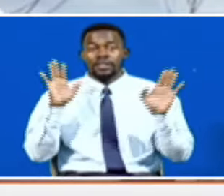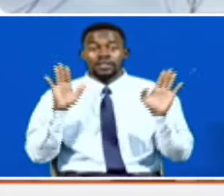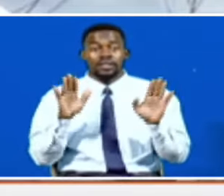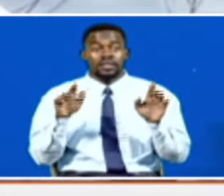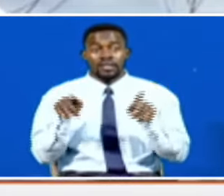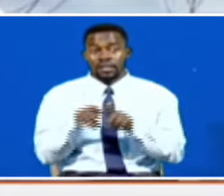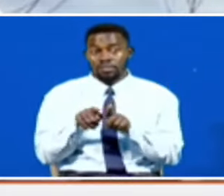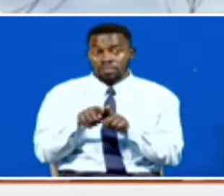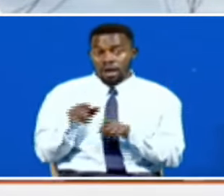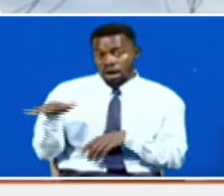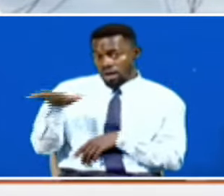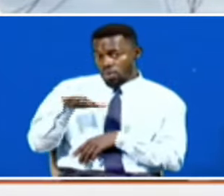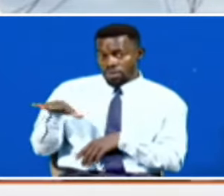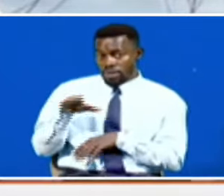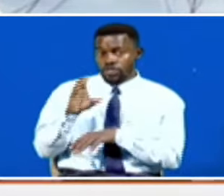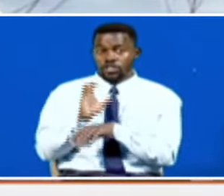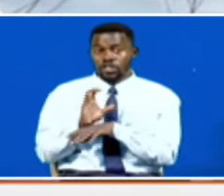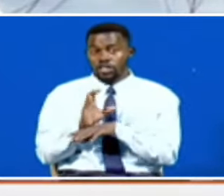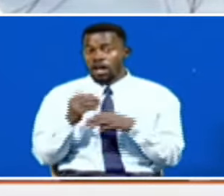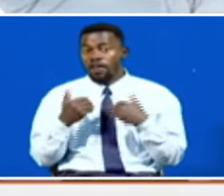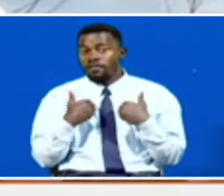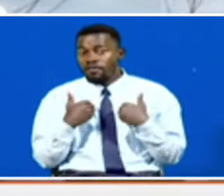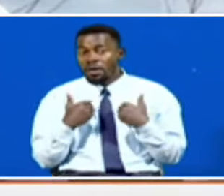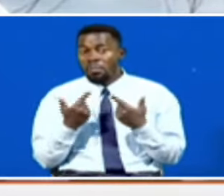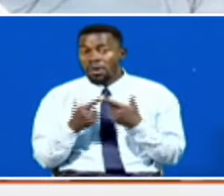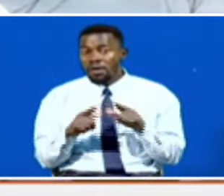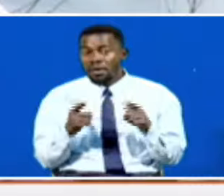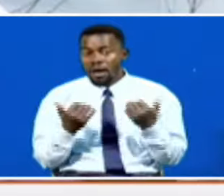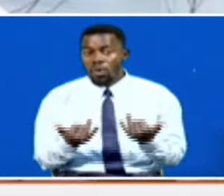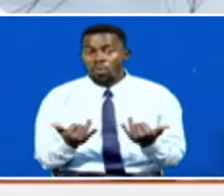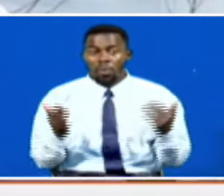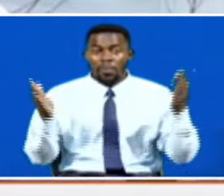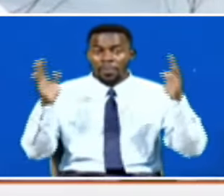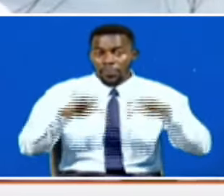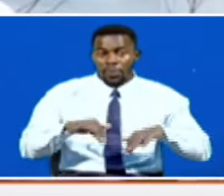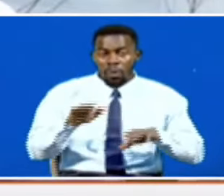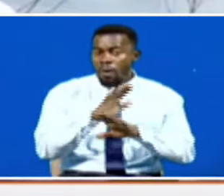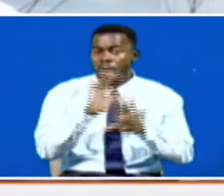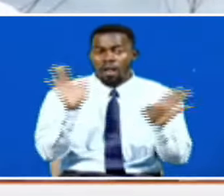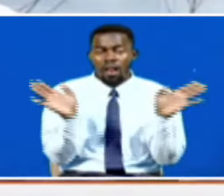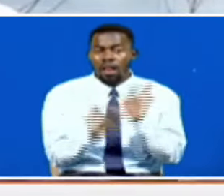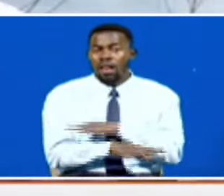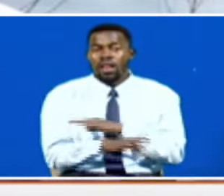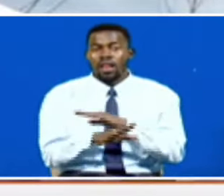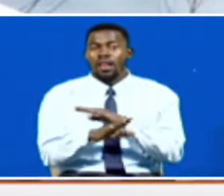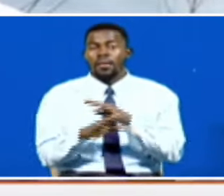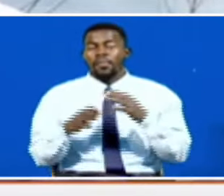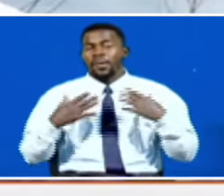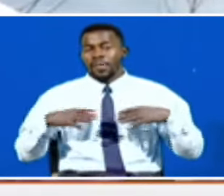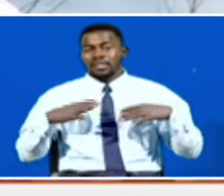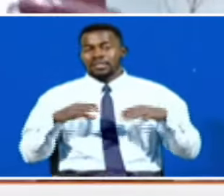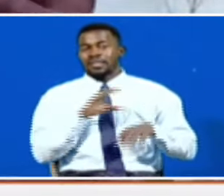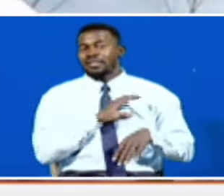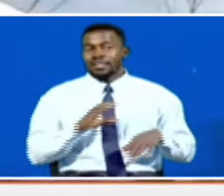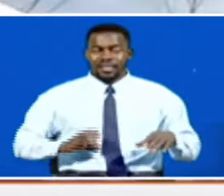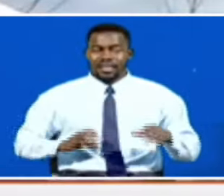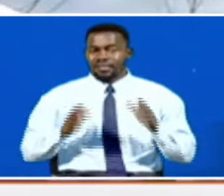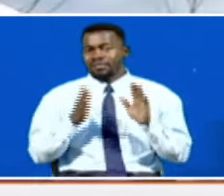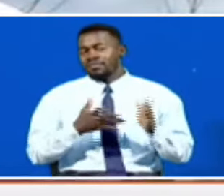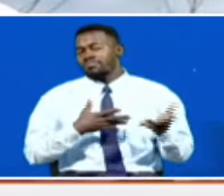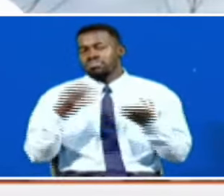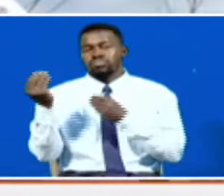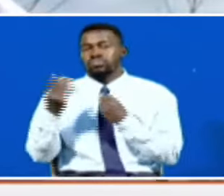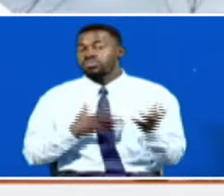hapo, kanisa liko hapo St. Joseph Canon. Hawa waumini wameenda sehemu mbalimbali, nyumba yangu